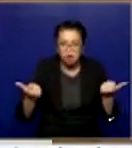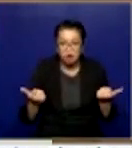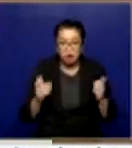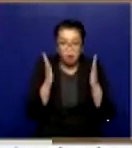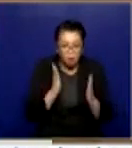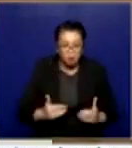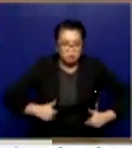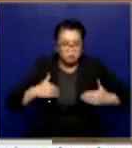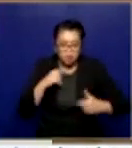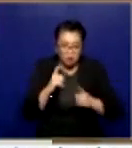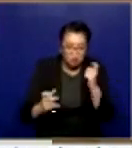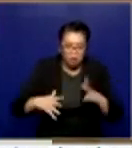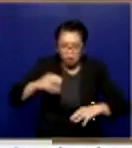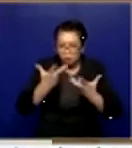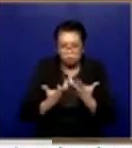ดิ